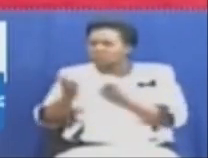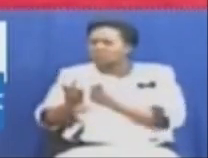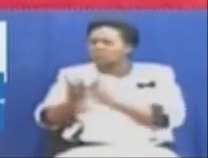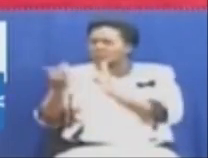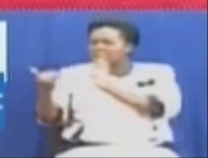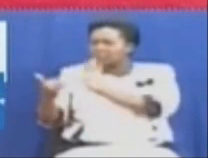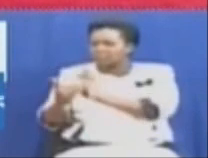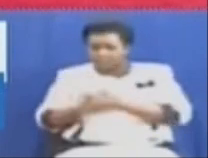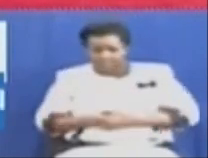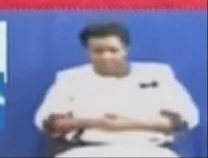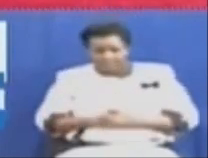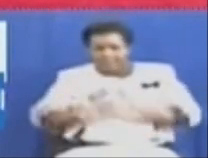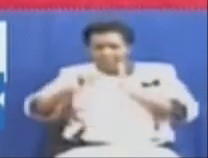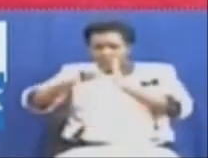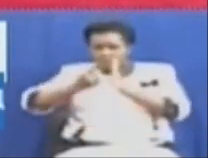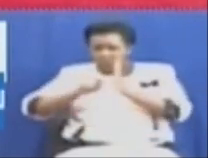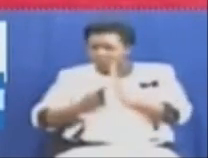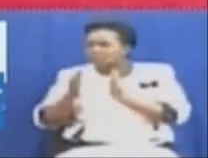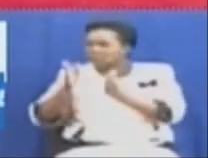Nakushukuru Mheshimiwa Naibu Spika.